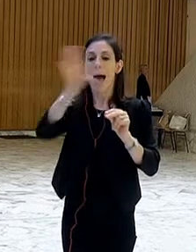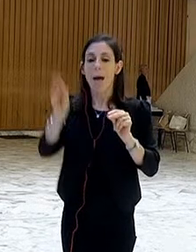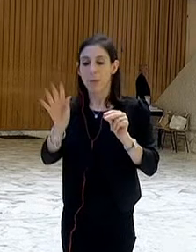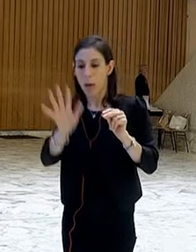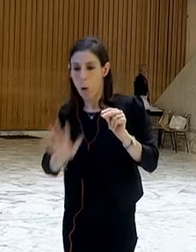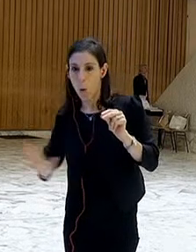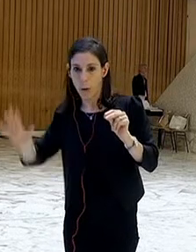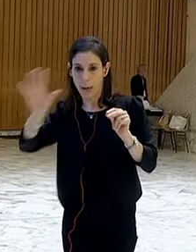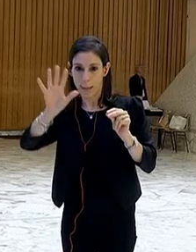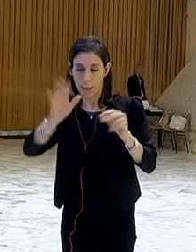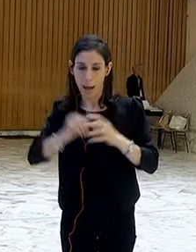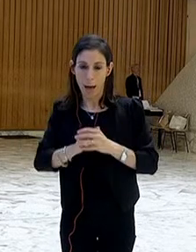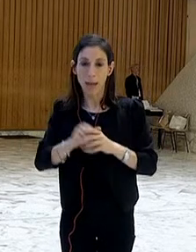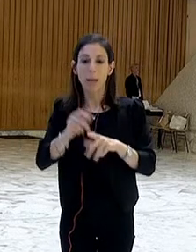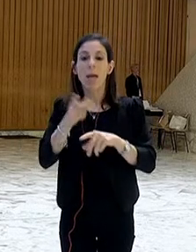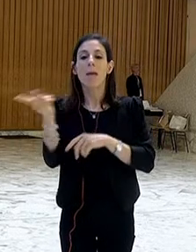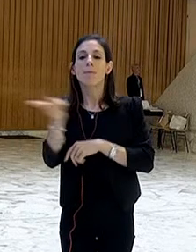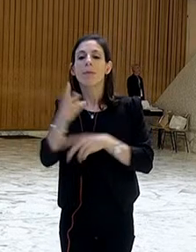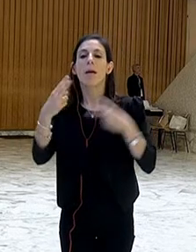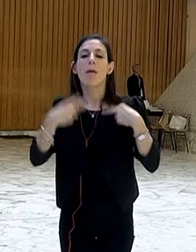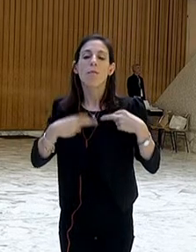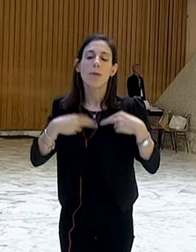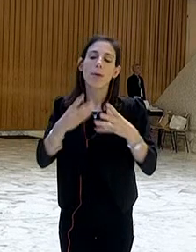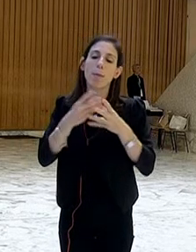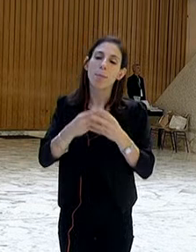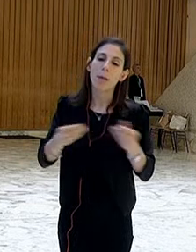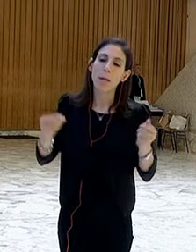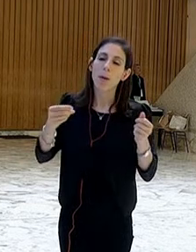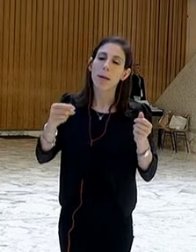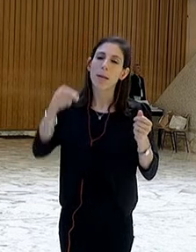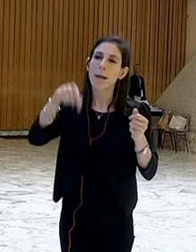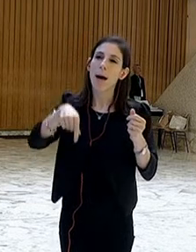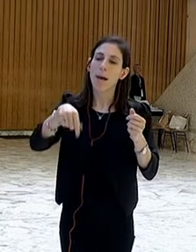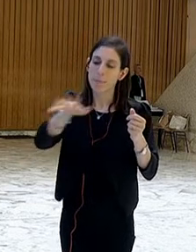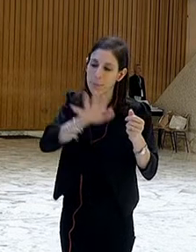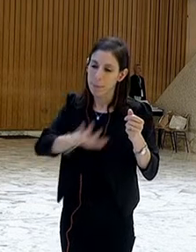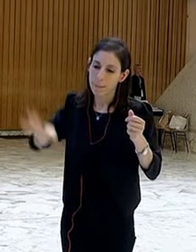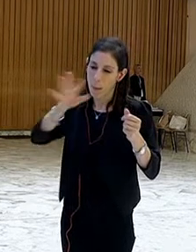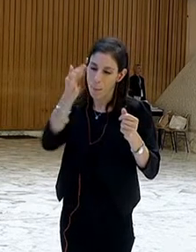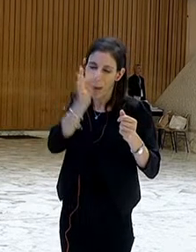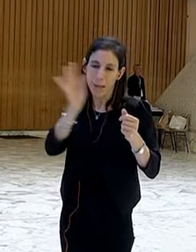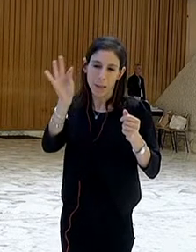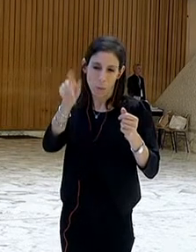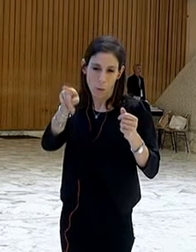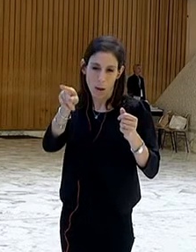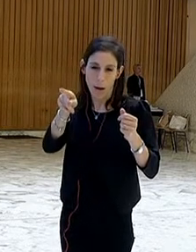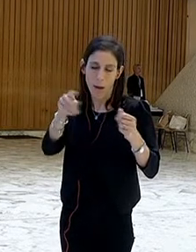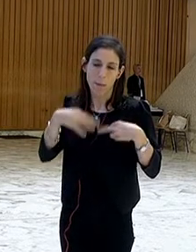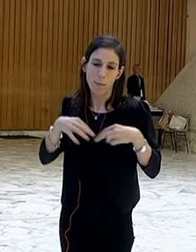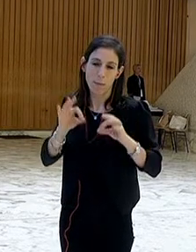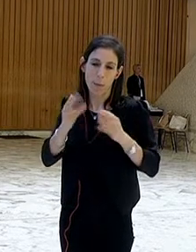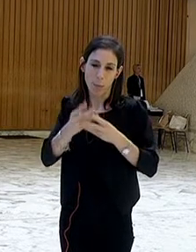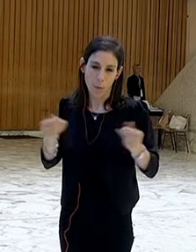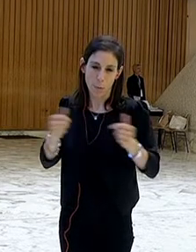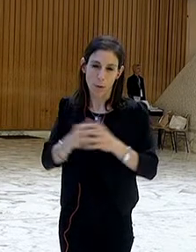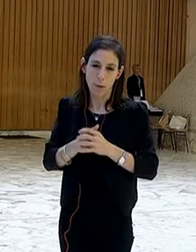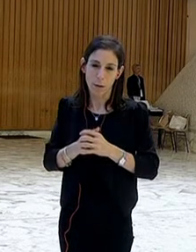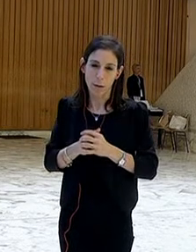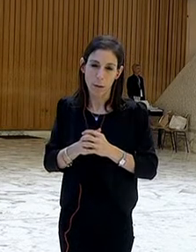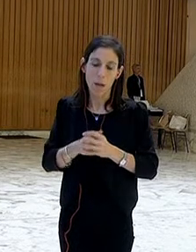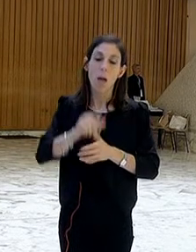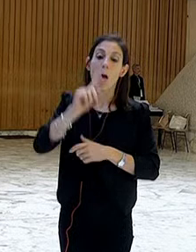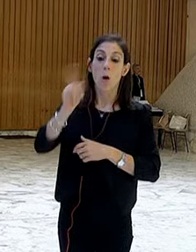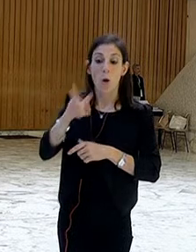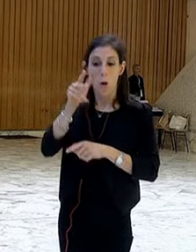orientale, vivendo la spiritualità dei focolarini in questa particolare zona dell'Africa. Glorioso